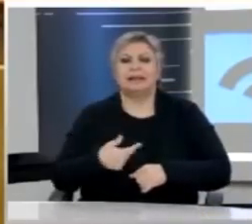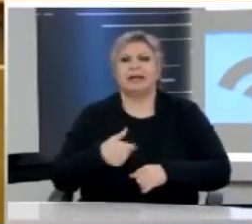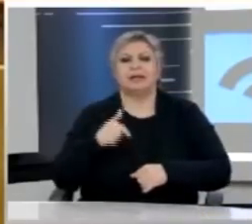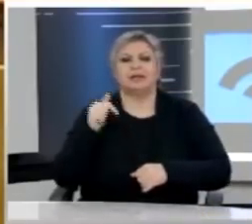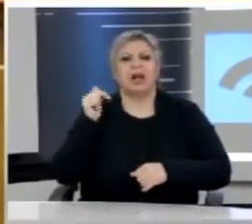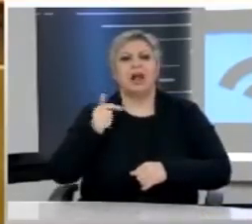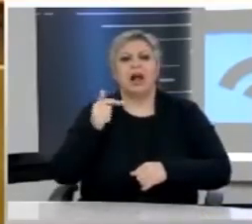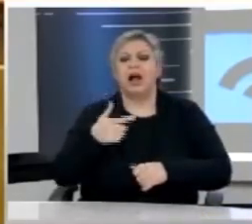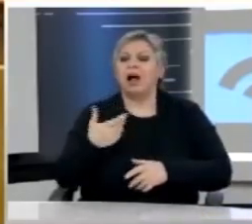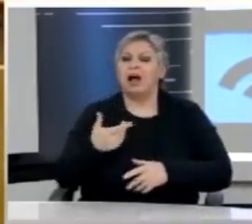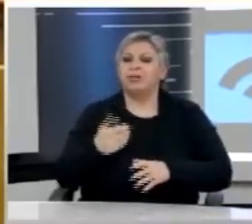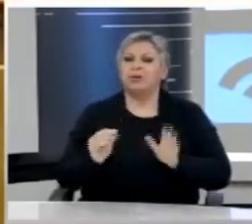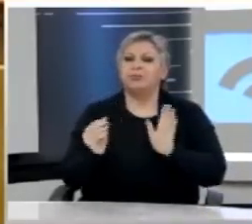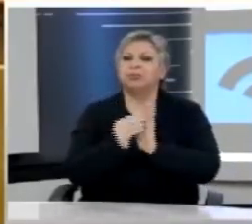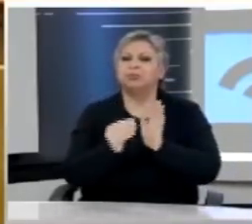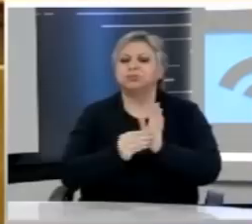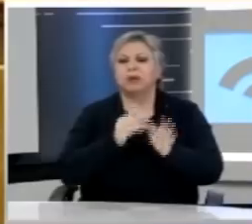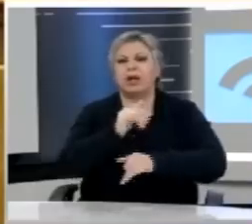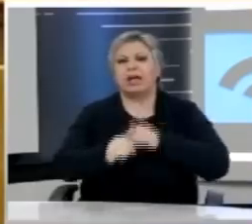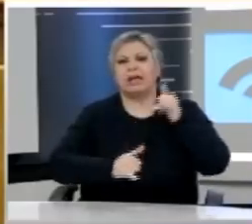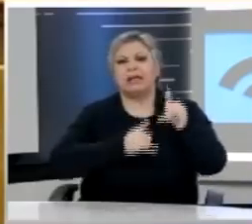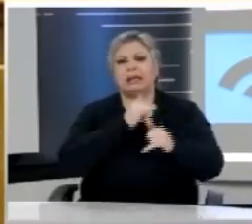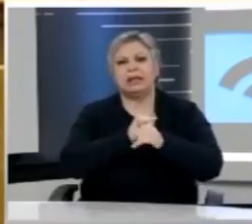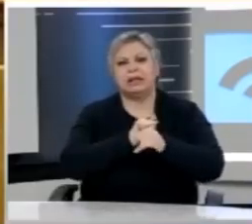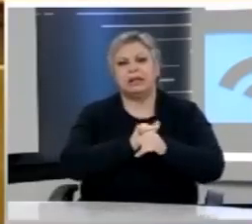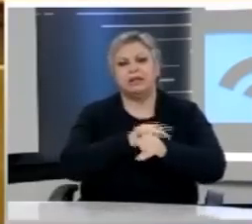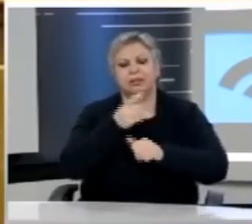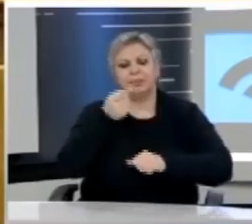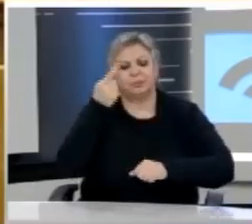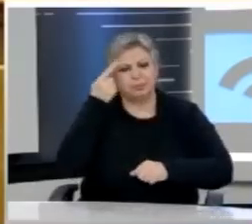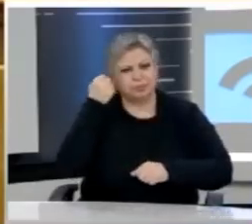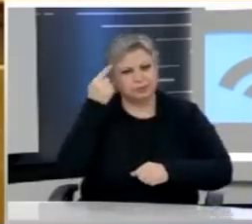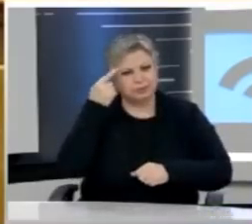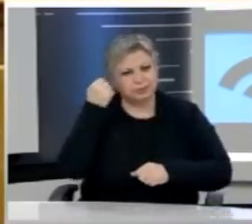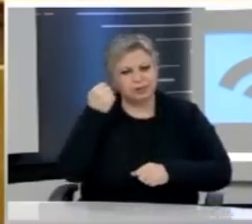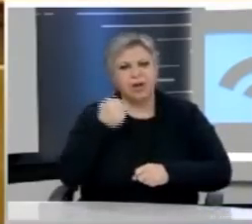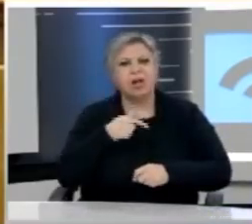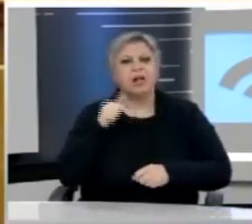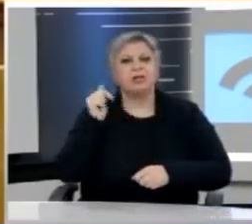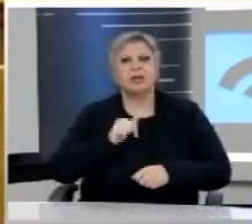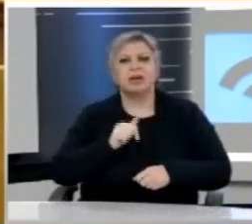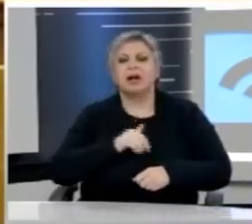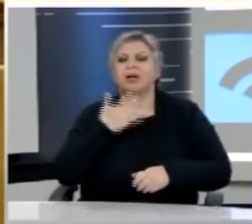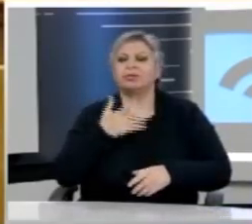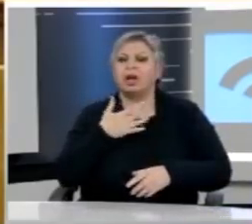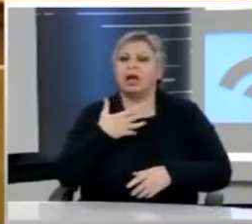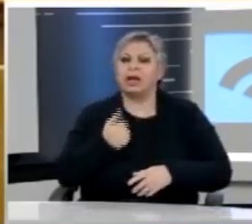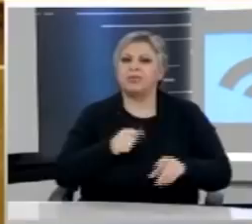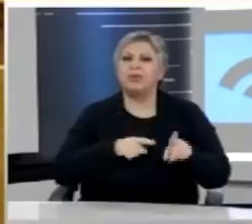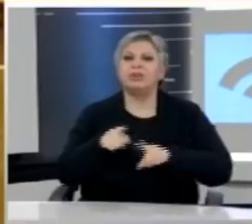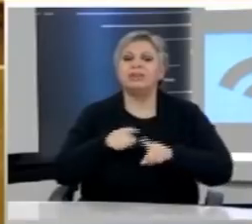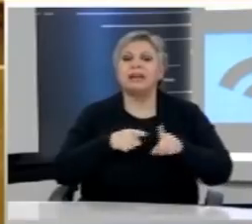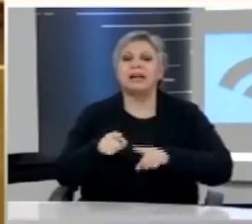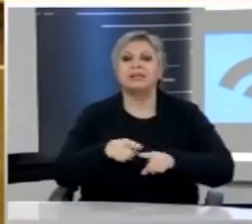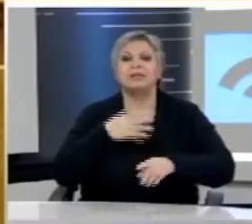Κουμουνδούρου, αναπαράγοντας μάλιστα χιλιοϊπωμένα αντιδραστικά και αντικομμουνιστικά επιχειρήματα. Παρακαλώ